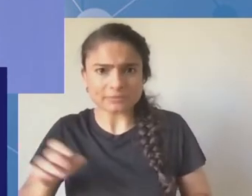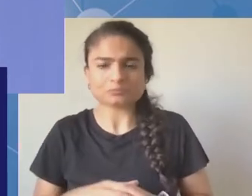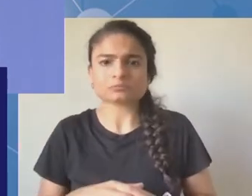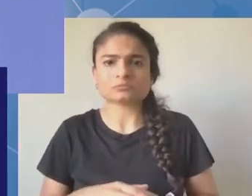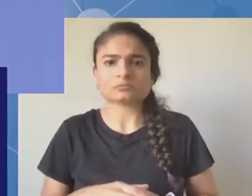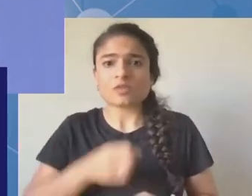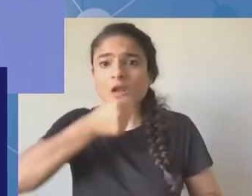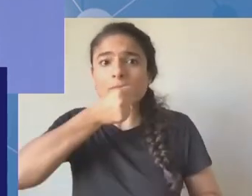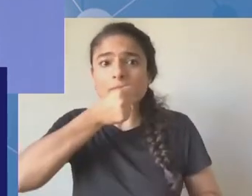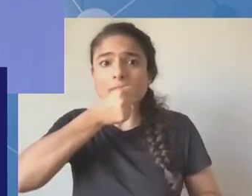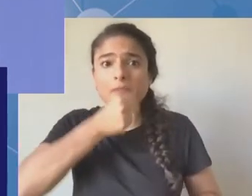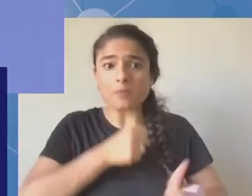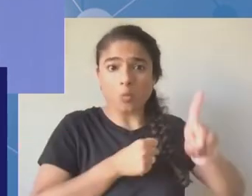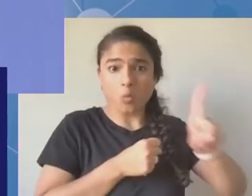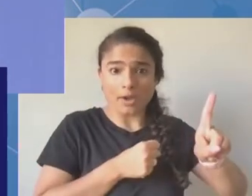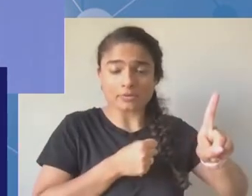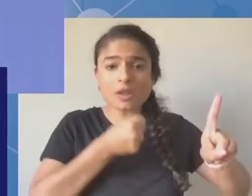رقم ثلاثة،